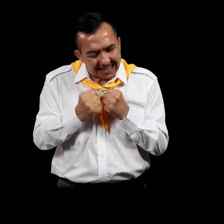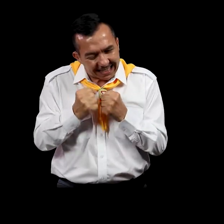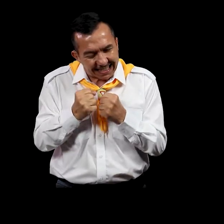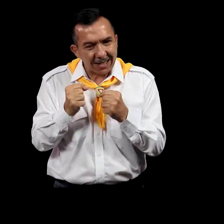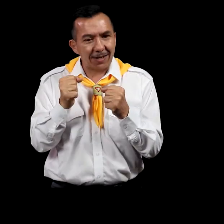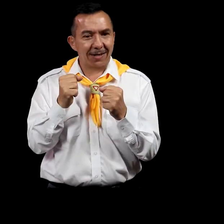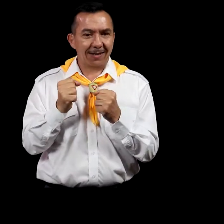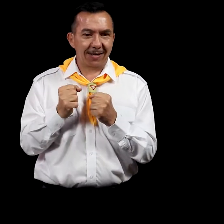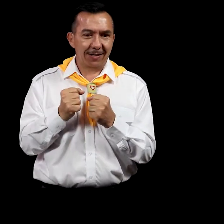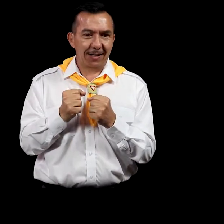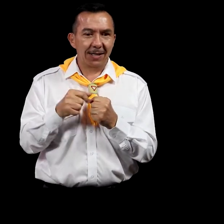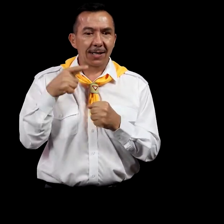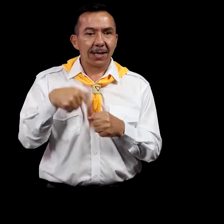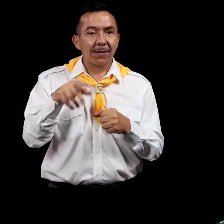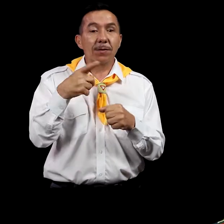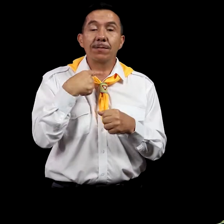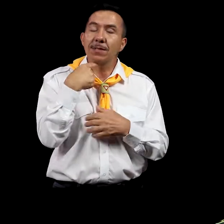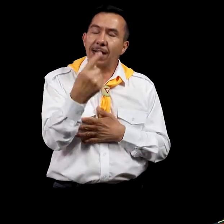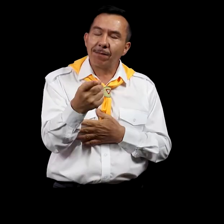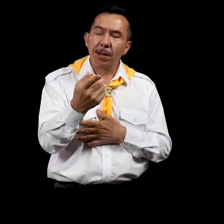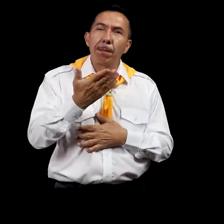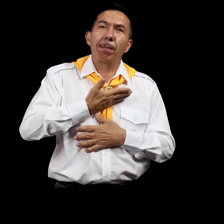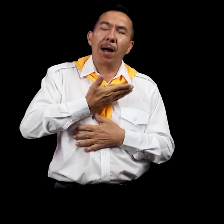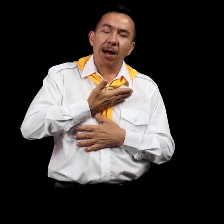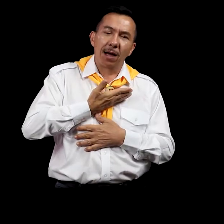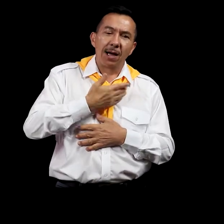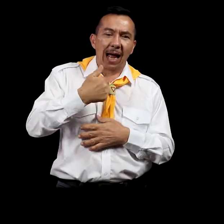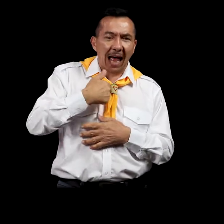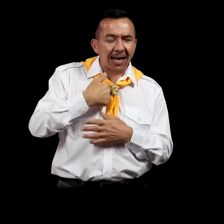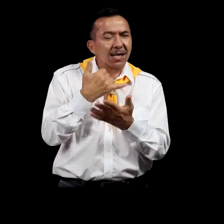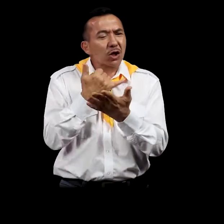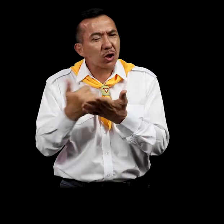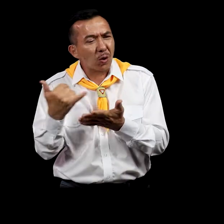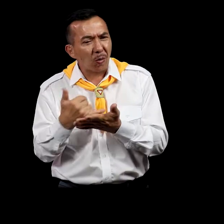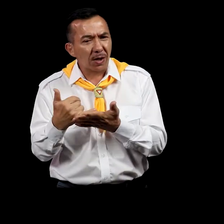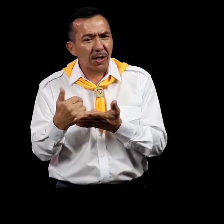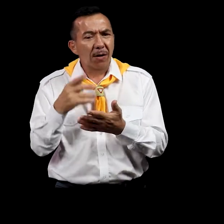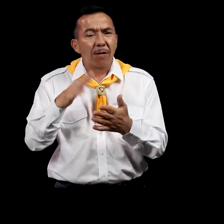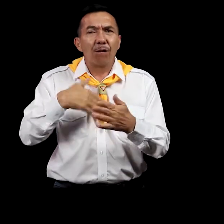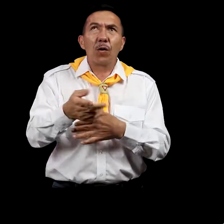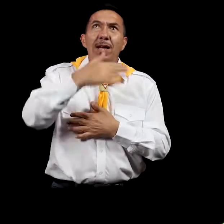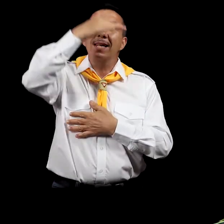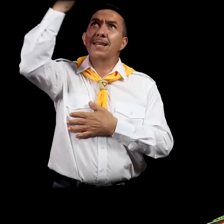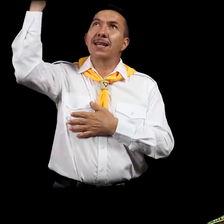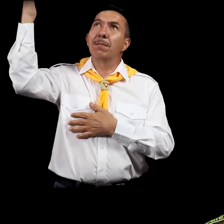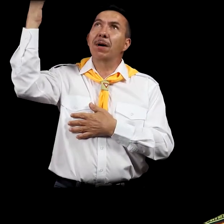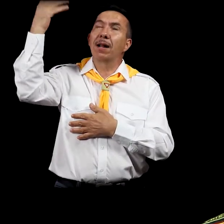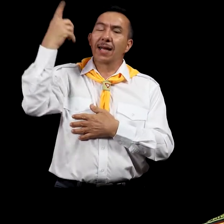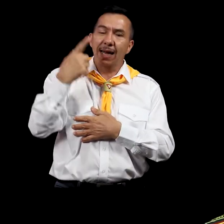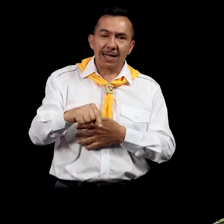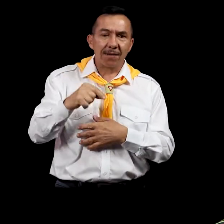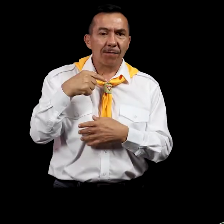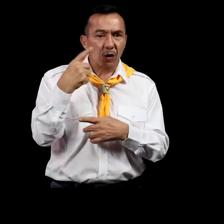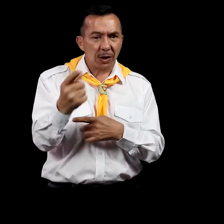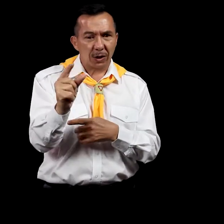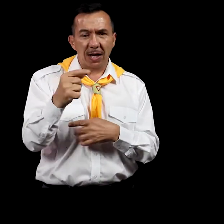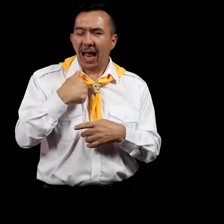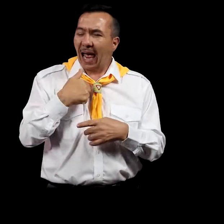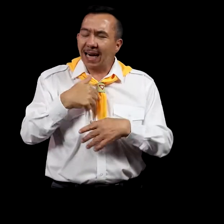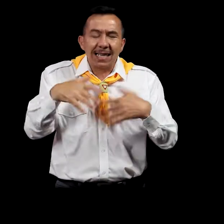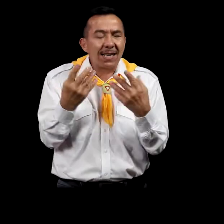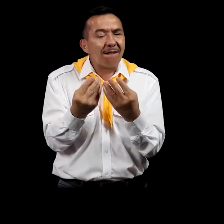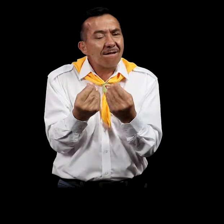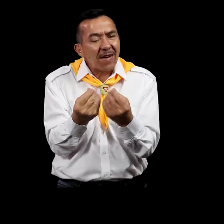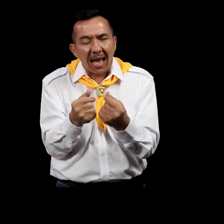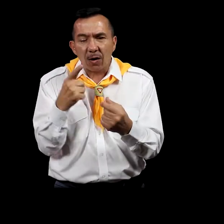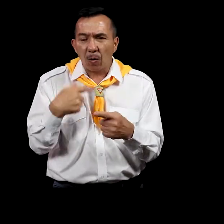gesoen. En die seun sê vir hom, Vader, ek het gesondig voor die hemel en voor u. En ek is nie meer